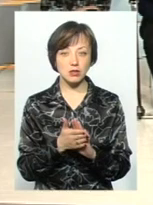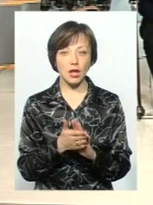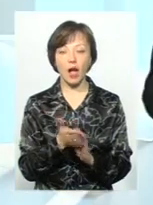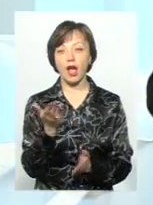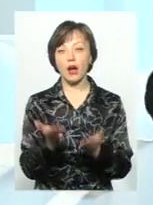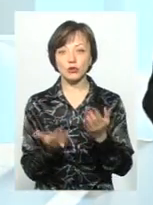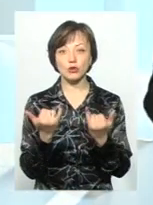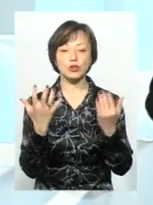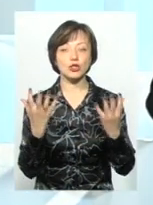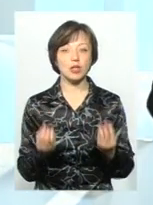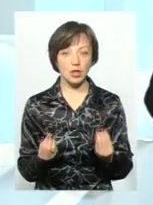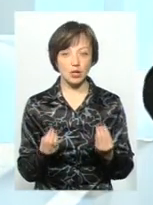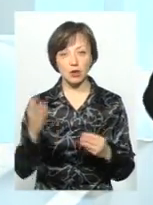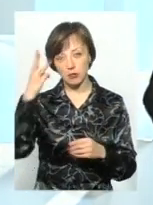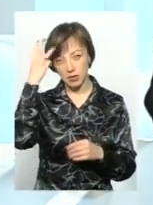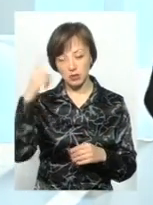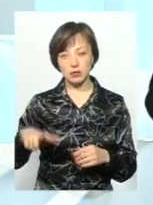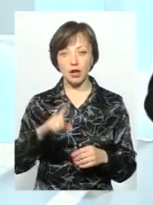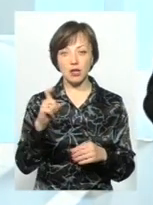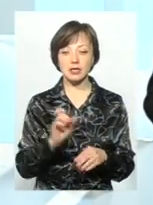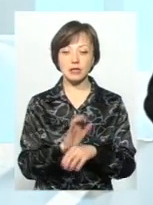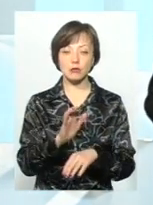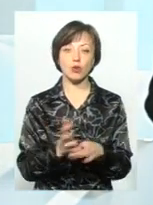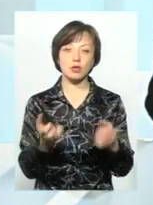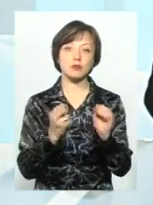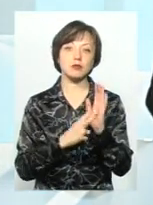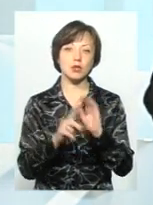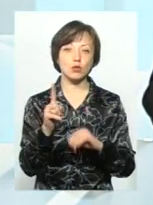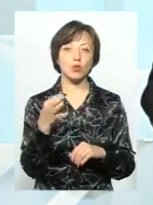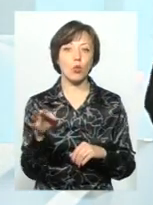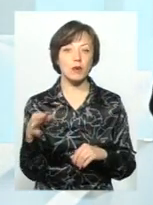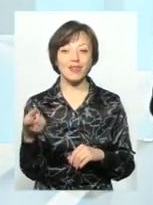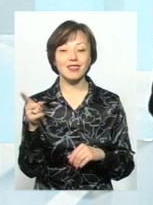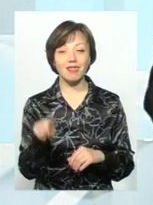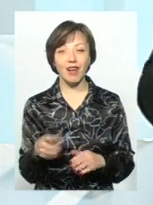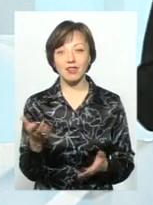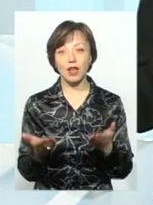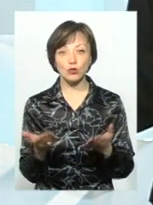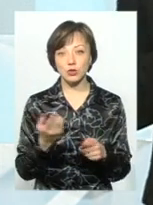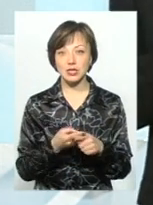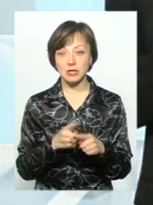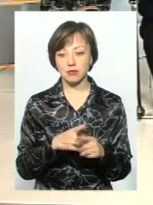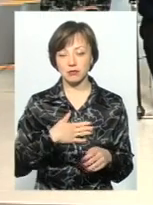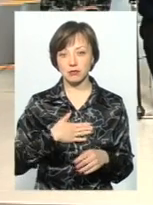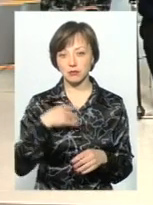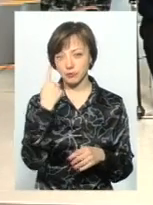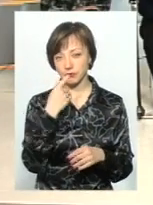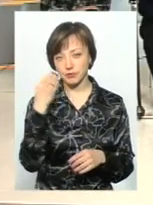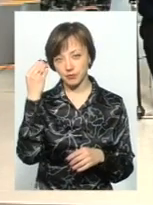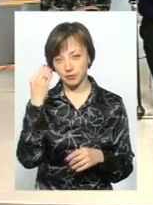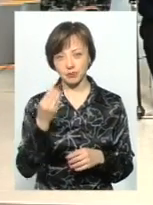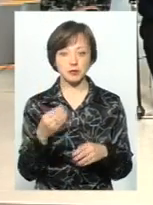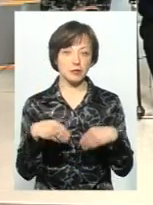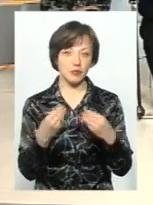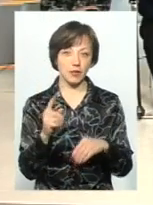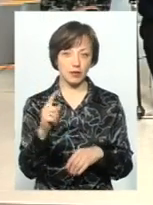якщо на сьогоднішній день Хмельницьгаз за транспортування отримує 71 копійку, то навіть якщо, ну це вже моя думка особиста, дали б